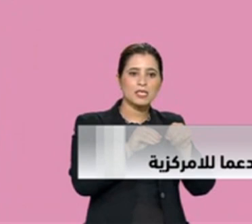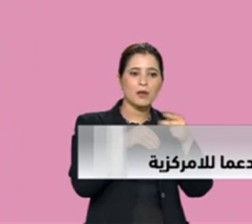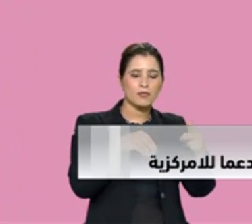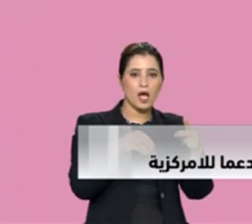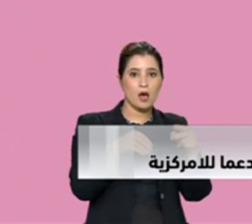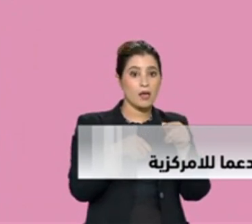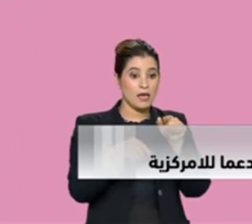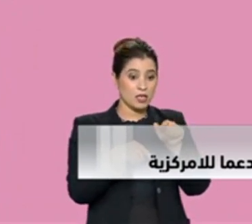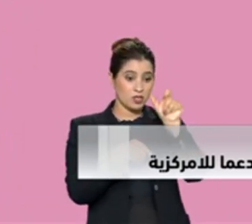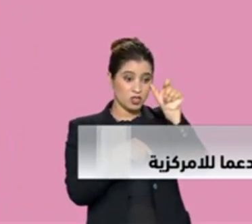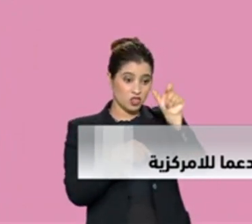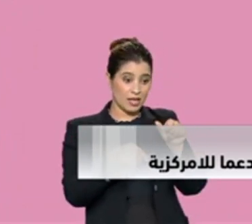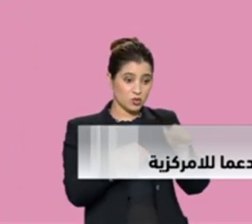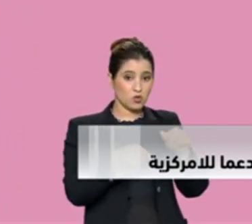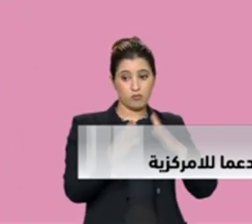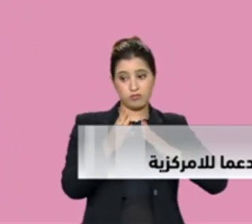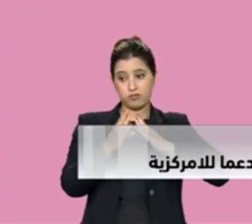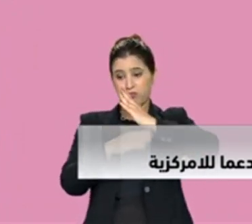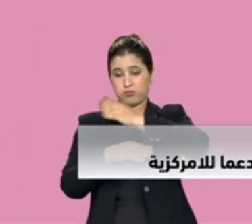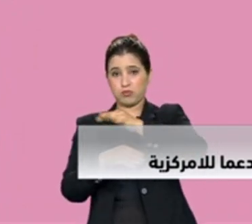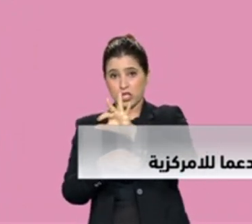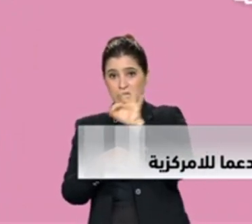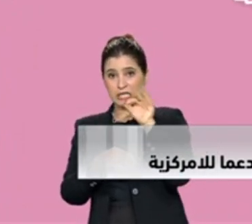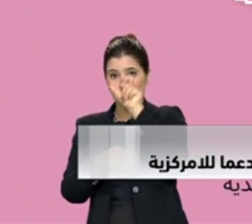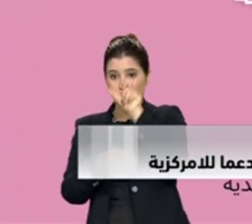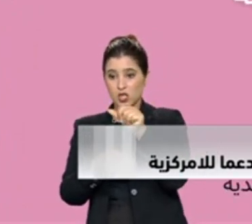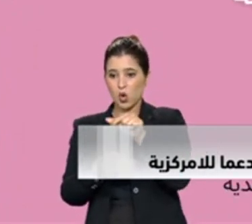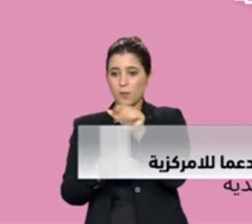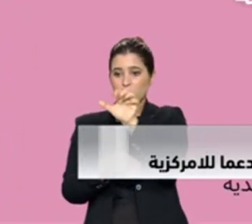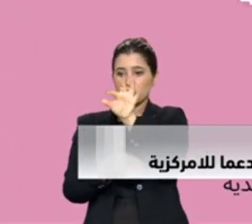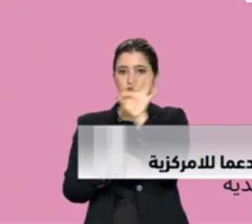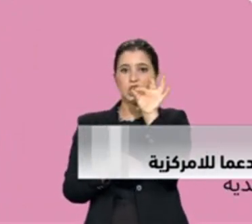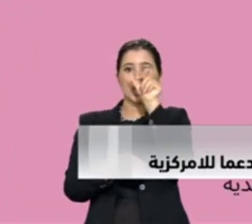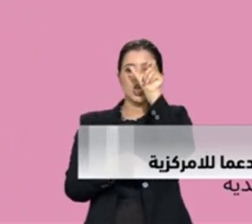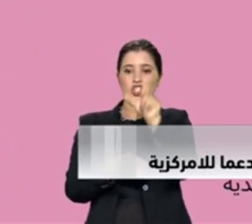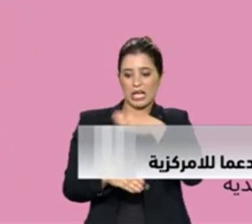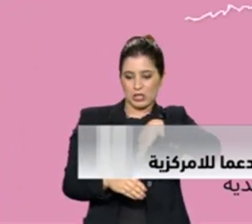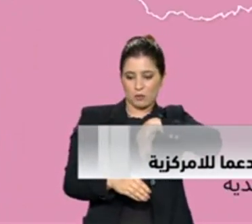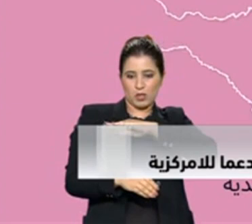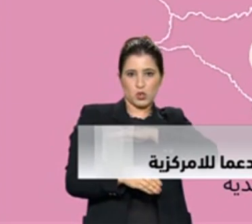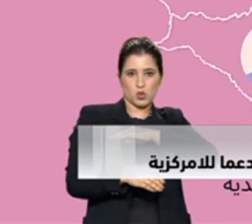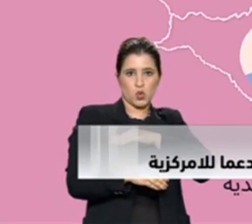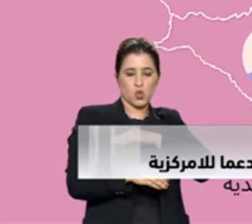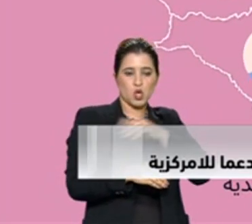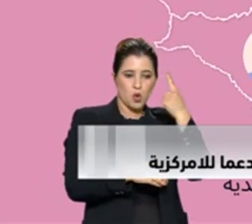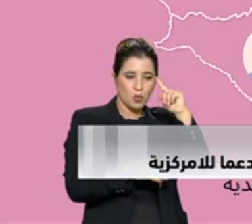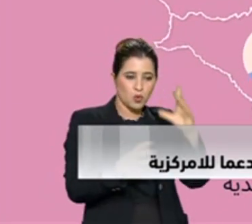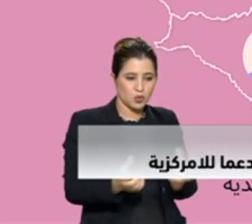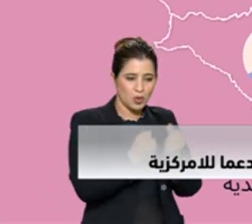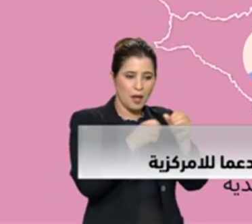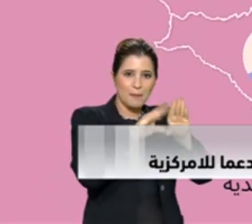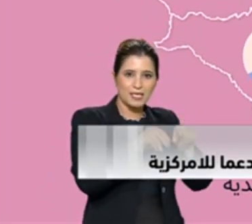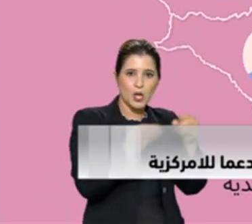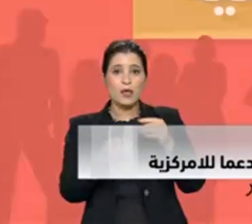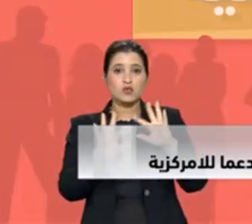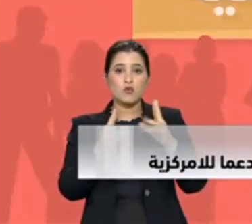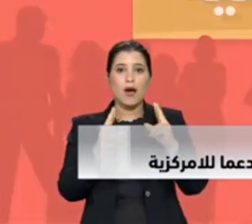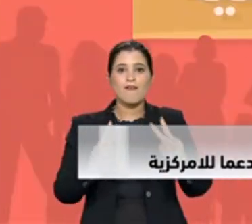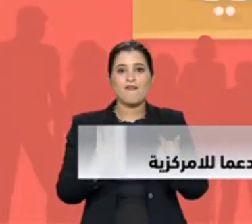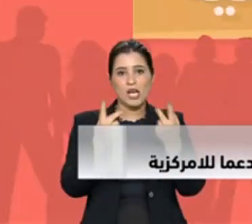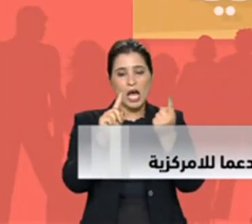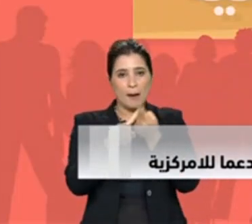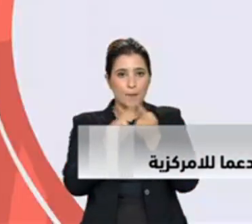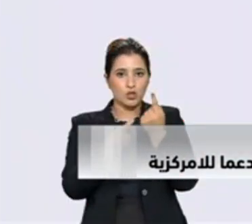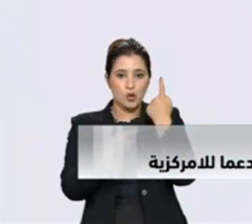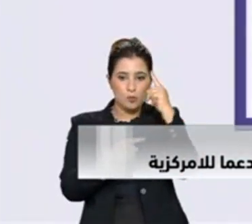تركيز المجالس المنتخبه بدءا بالمحليه وصولا للمجلس الوطني للجهات والاقاليم ويتزامن بدء ممارسه